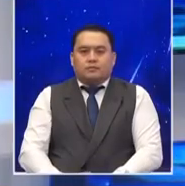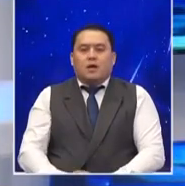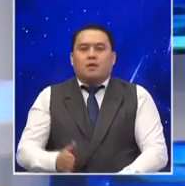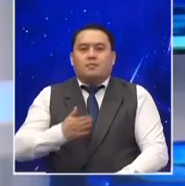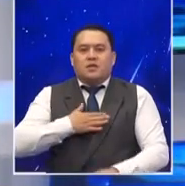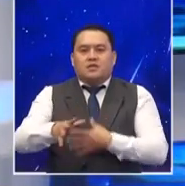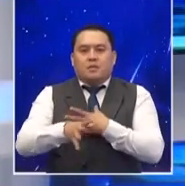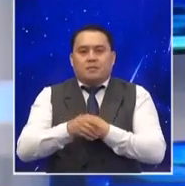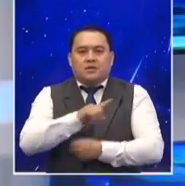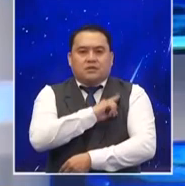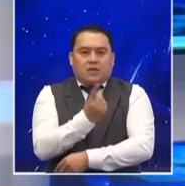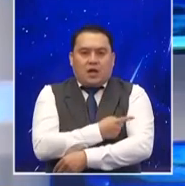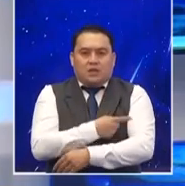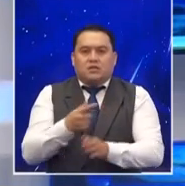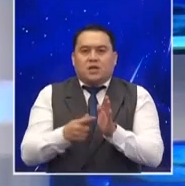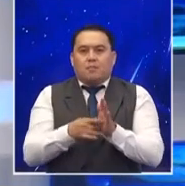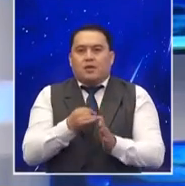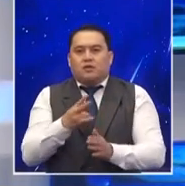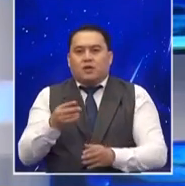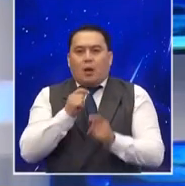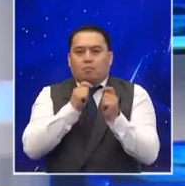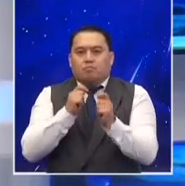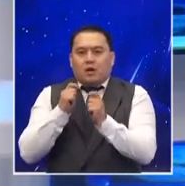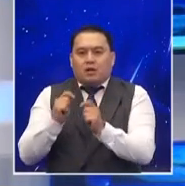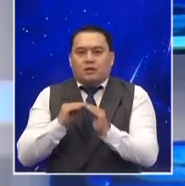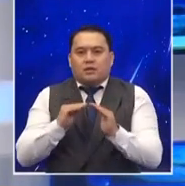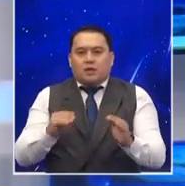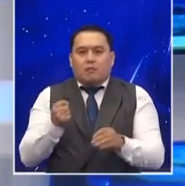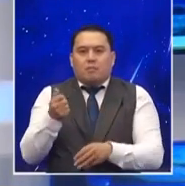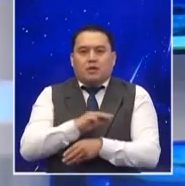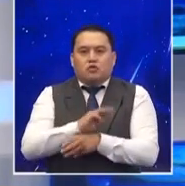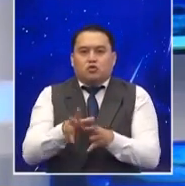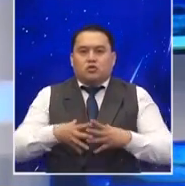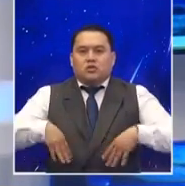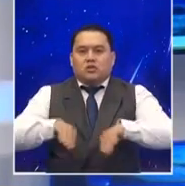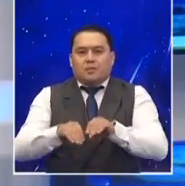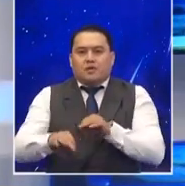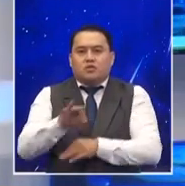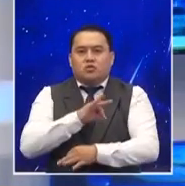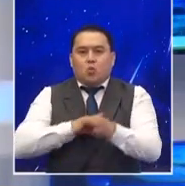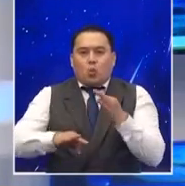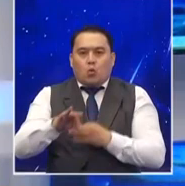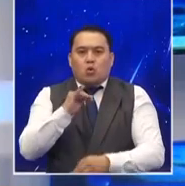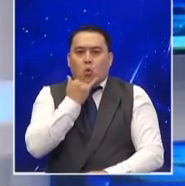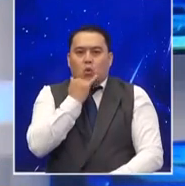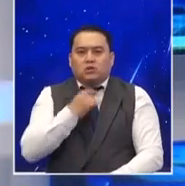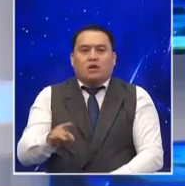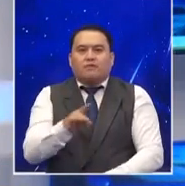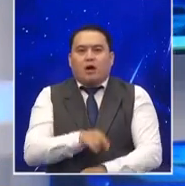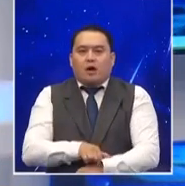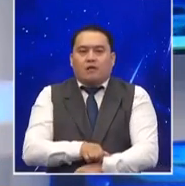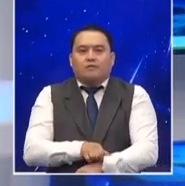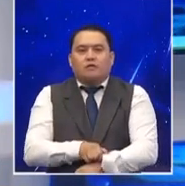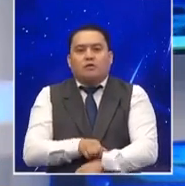Вместе мы сильнее. Почти на 7 миллионов тенге получили подарки дети из малоимущих семей и сироты из Уйгурского района из